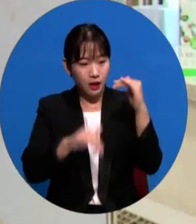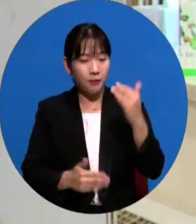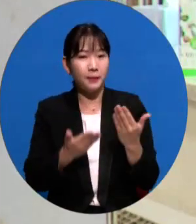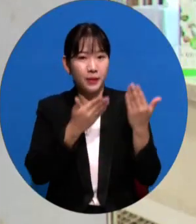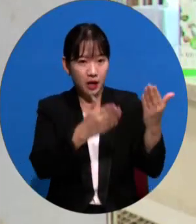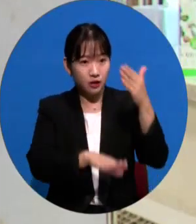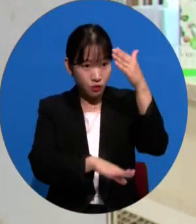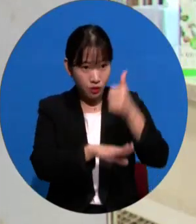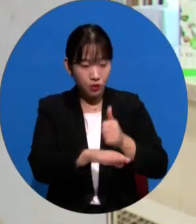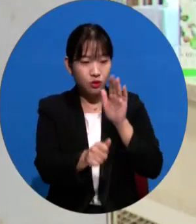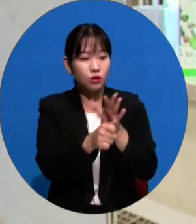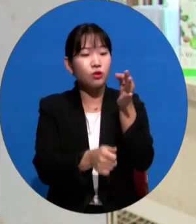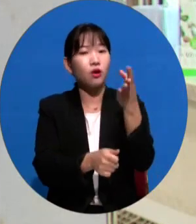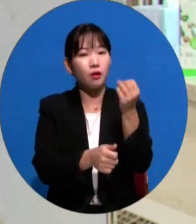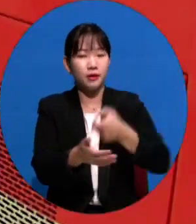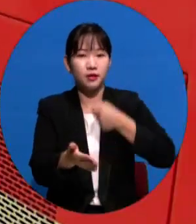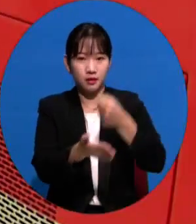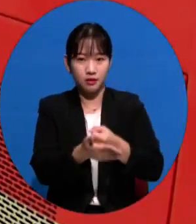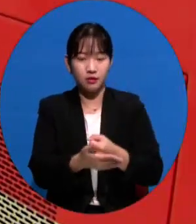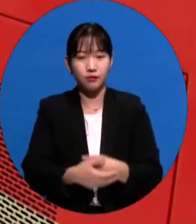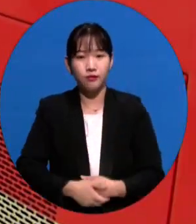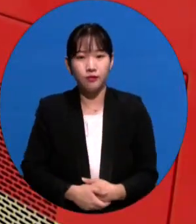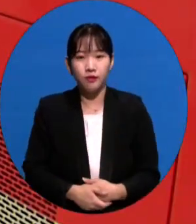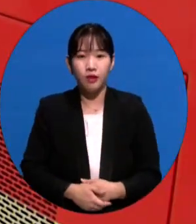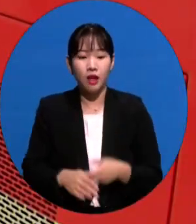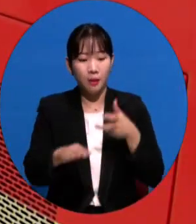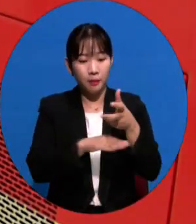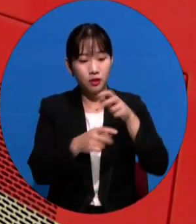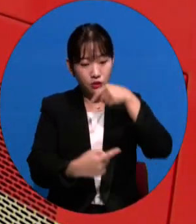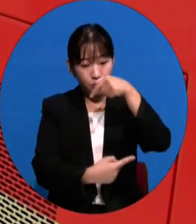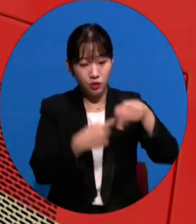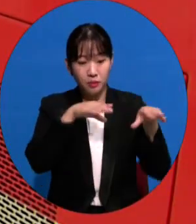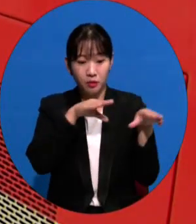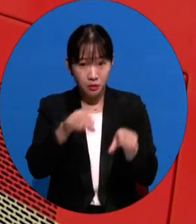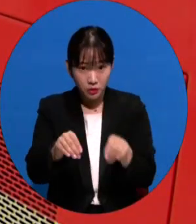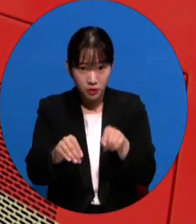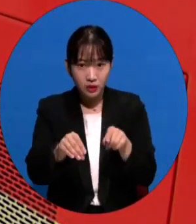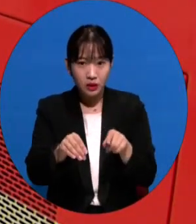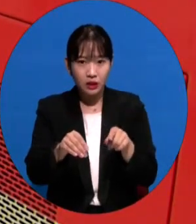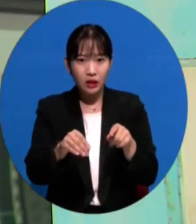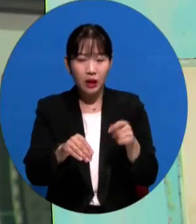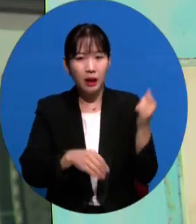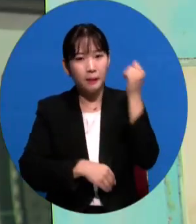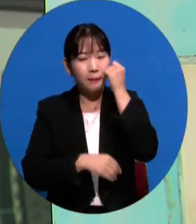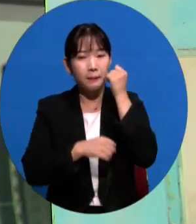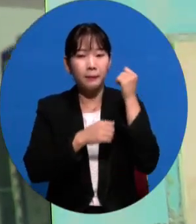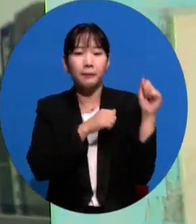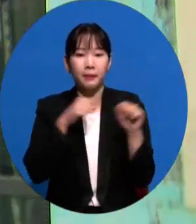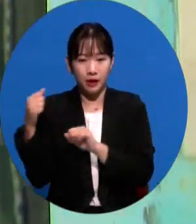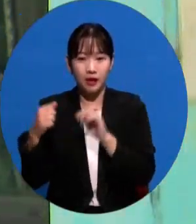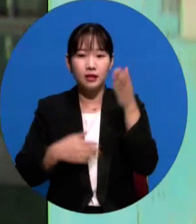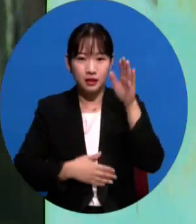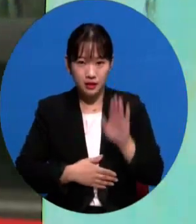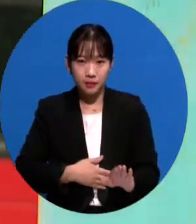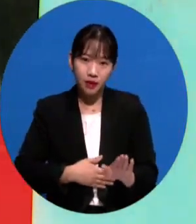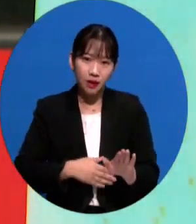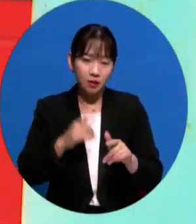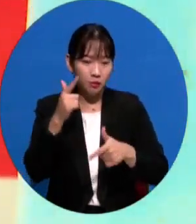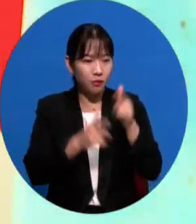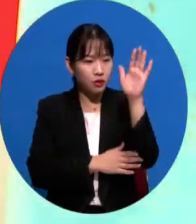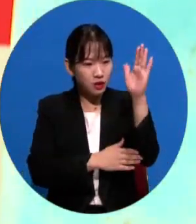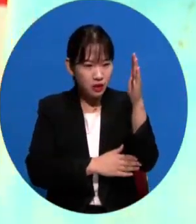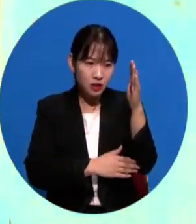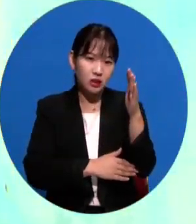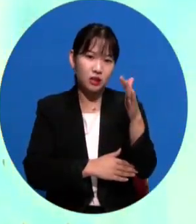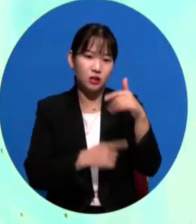상정해서 최종적으로 지원금을 확정하고. 버스 운행 중단이라는 최악의 상황은 피했지만 목포 시내버스 운영체계 대전환